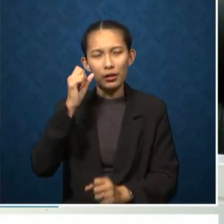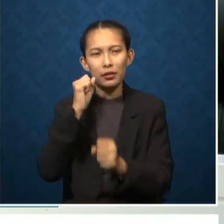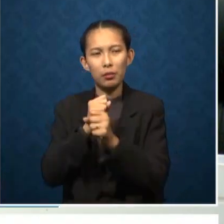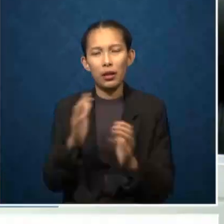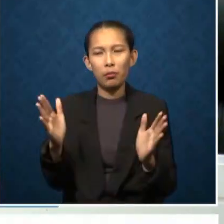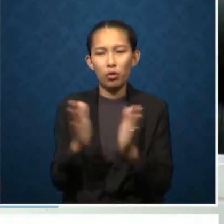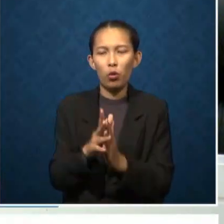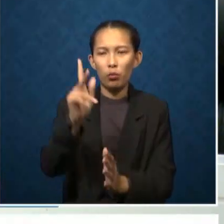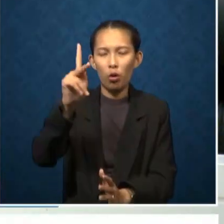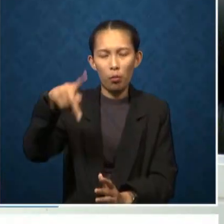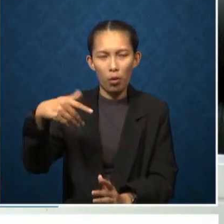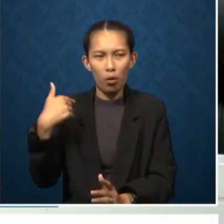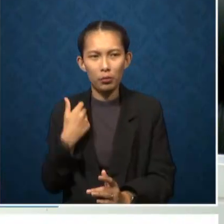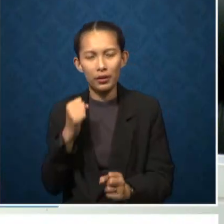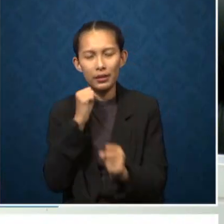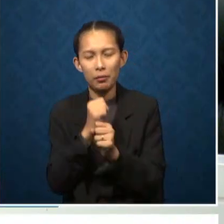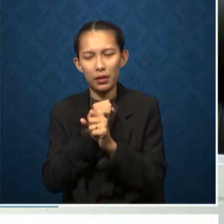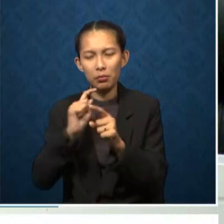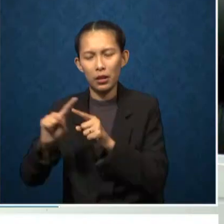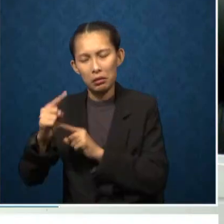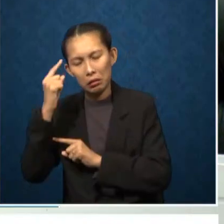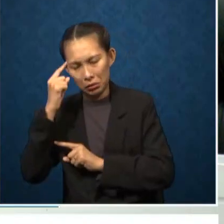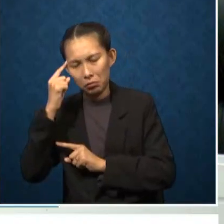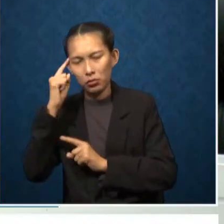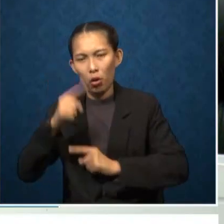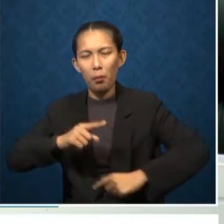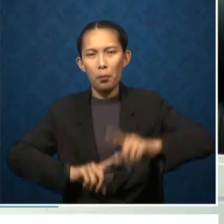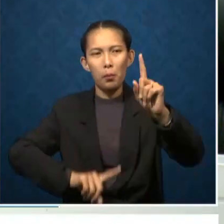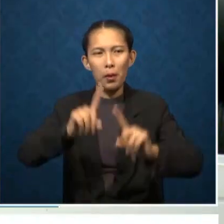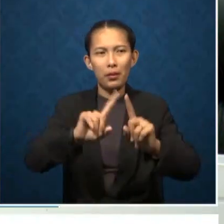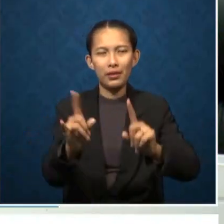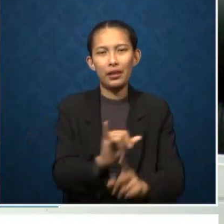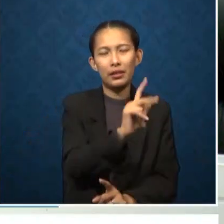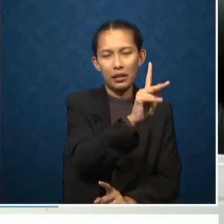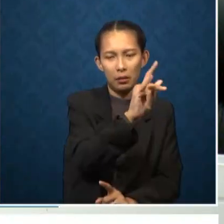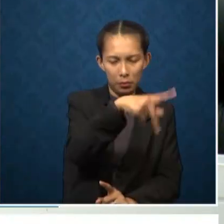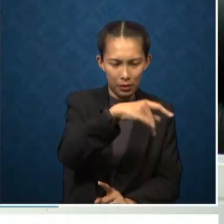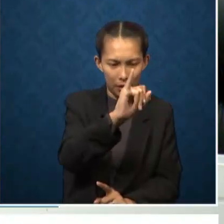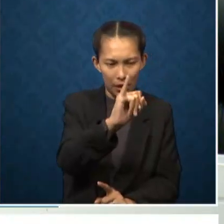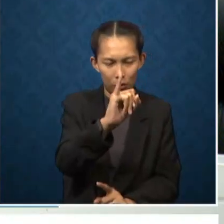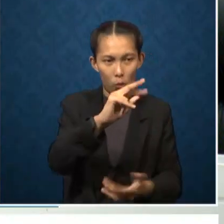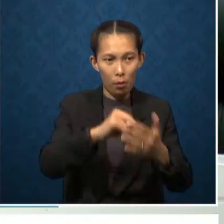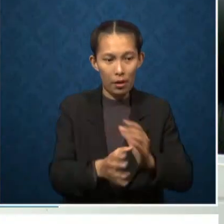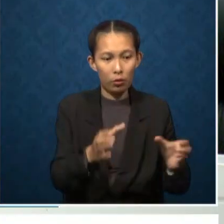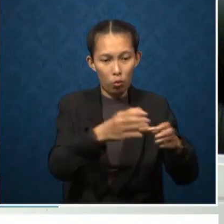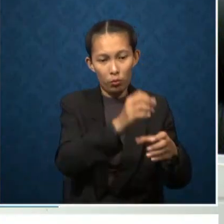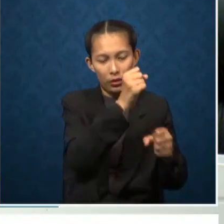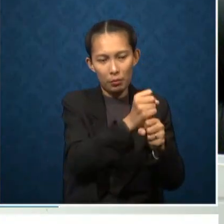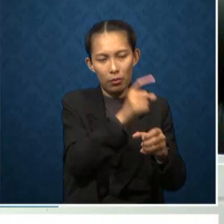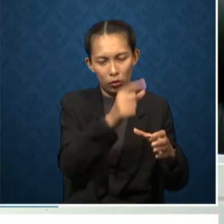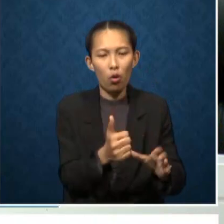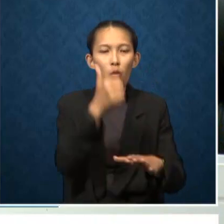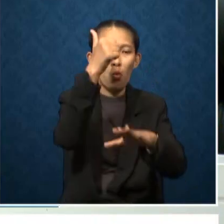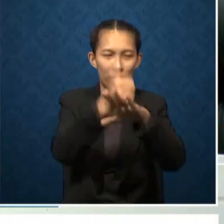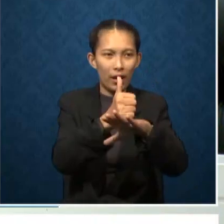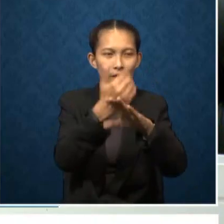พ.จัดให้มีการเชื่อมโยงการประเมินนะคะโดยเอา KPI ของหน่วยงานถือว่าต้องเป็น KPI ของหัวหน้าหน่วยงานนั้นด้วย